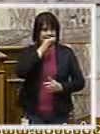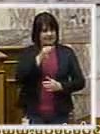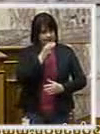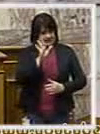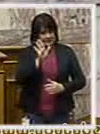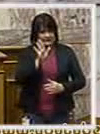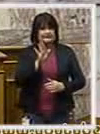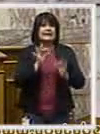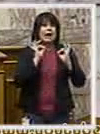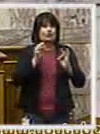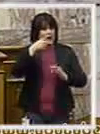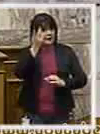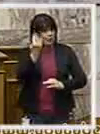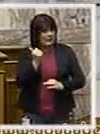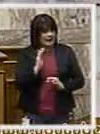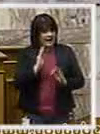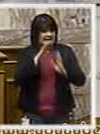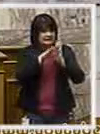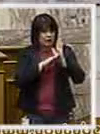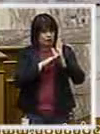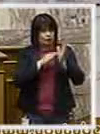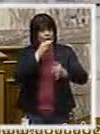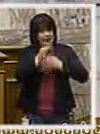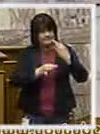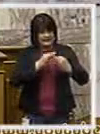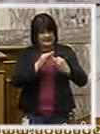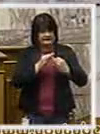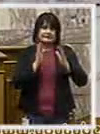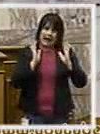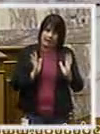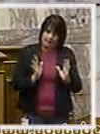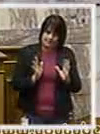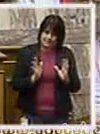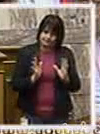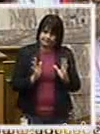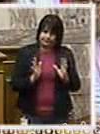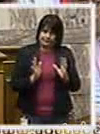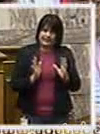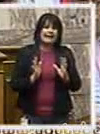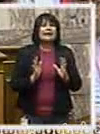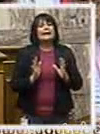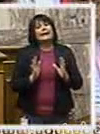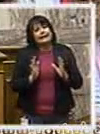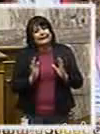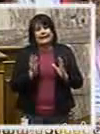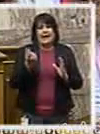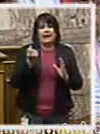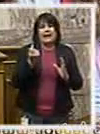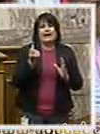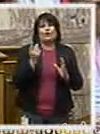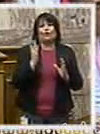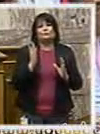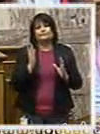πρόεδρε, δεν δικαιούστε τον λόγο. Δεν δικαιούστε τον λόγο να πάρετε τον λόγο. Αλλά θα κάνω